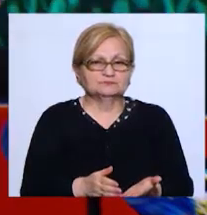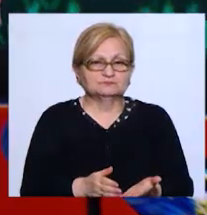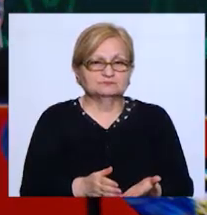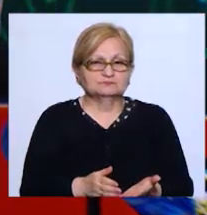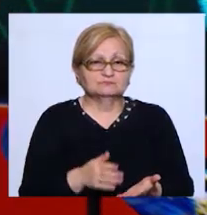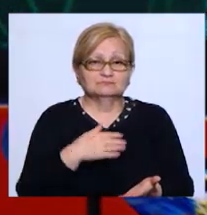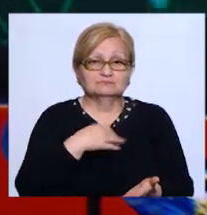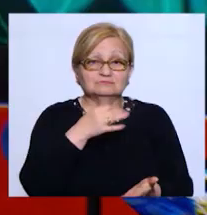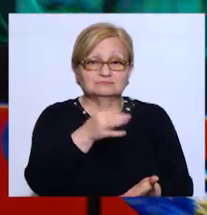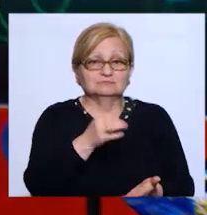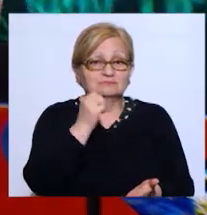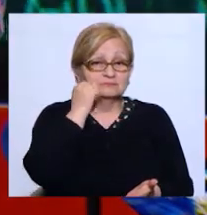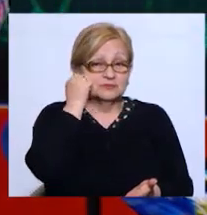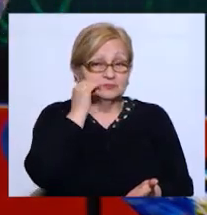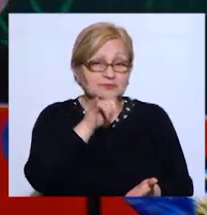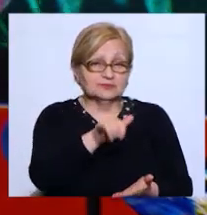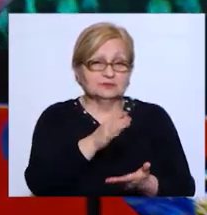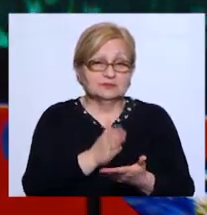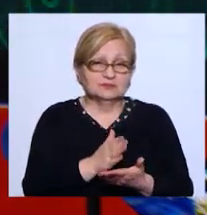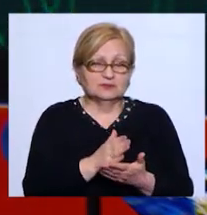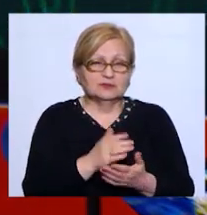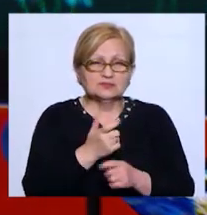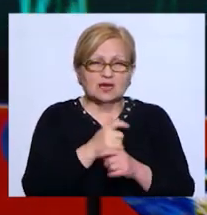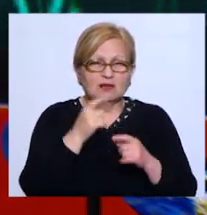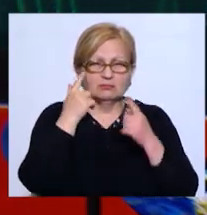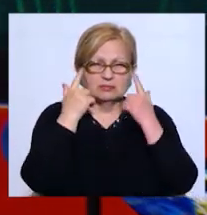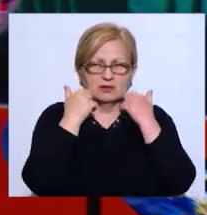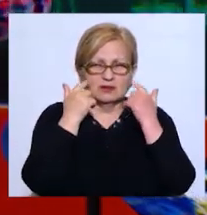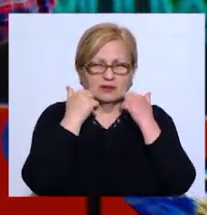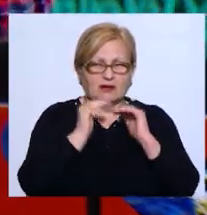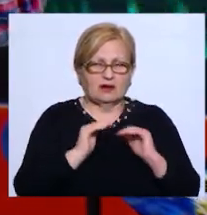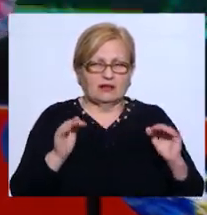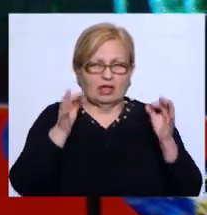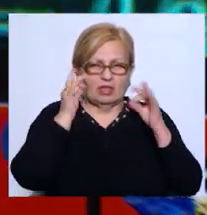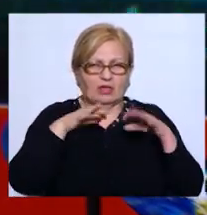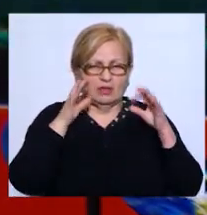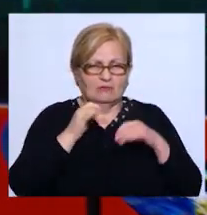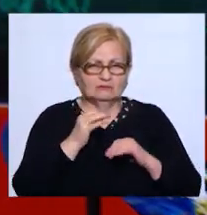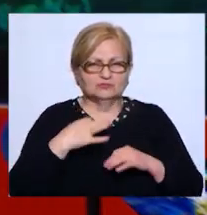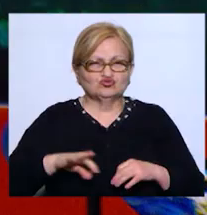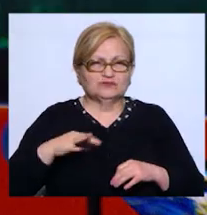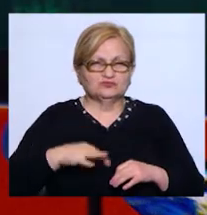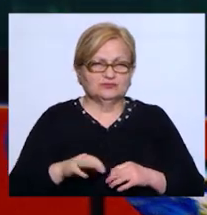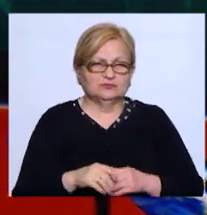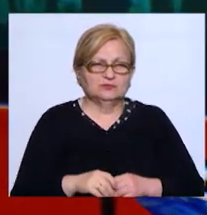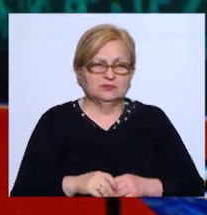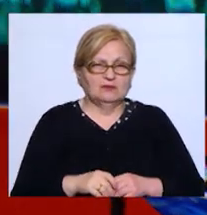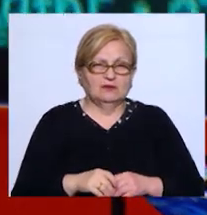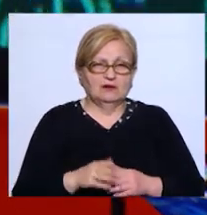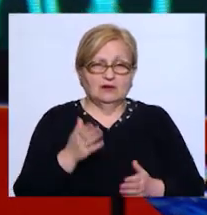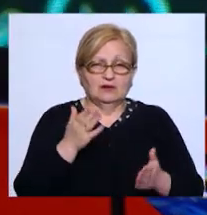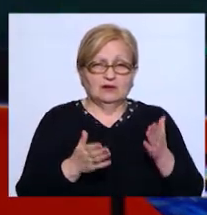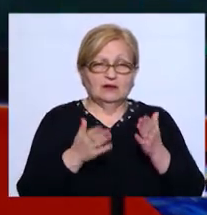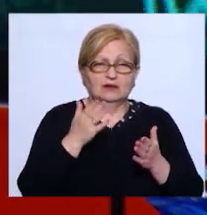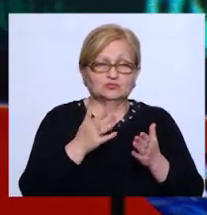მე როგორც გითხარით, ბებიას ყავს ძალიან ტირალა შვილიშვილები. მოკლედ თუ ისე მოხდა